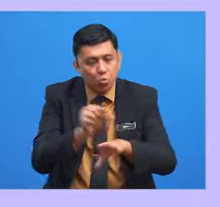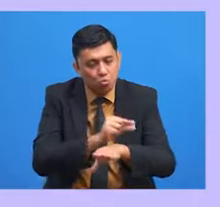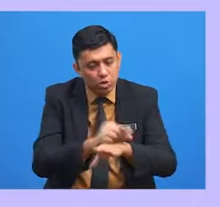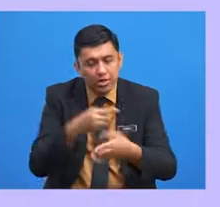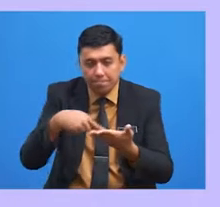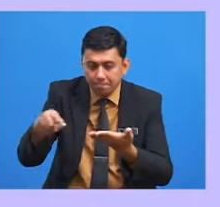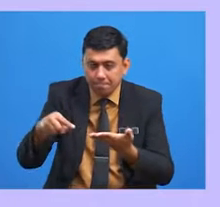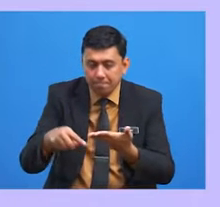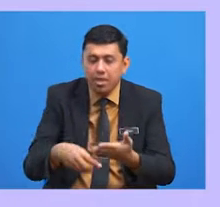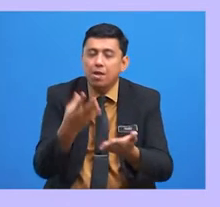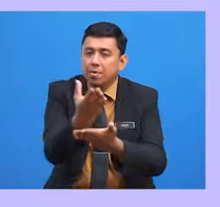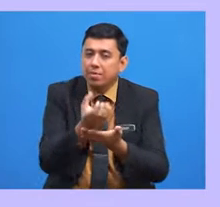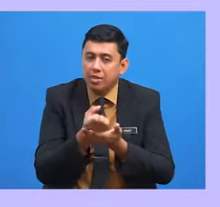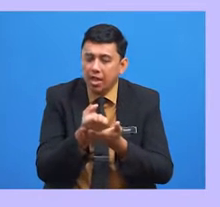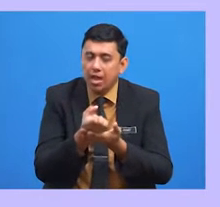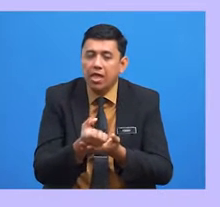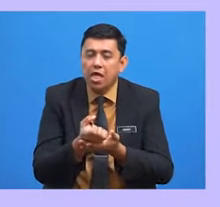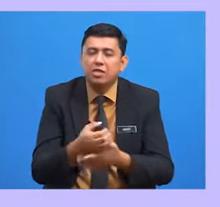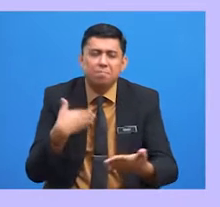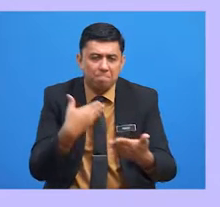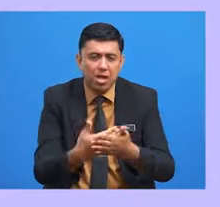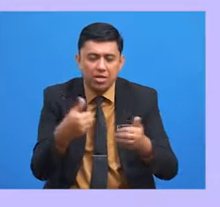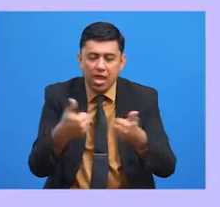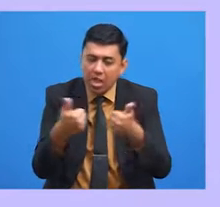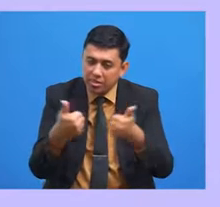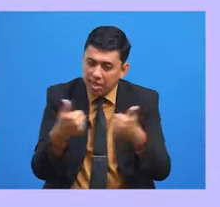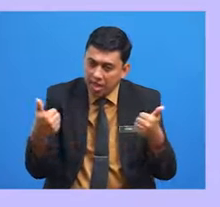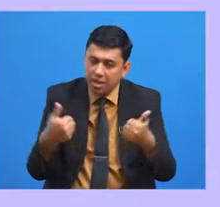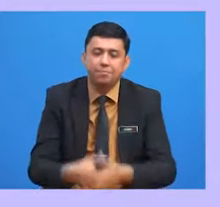dibelanjakan, maka permintaannya semakin anjal.